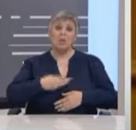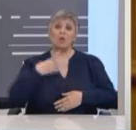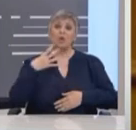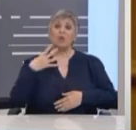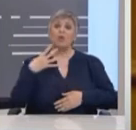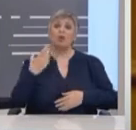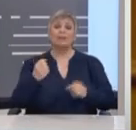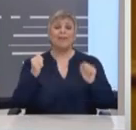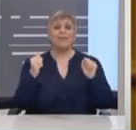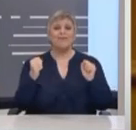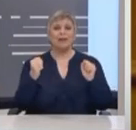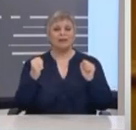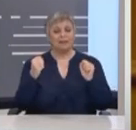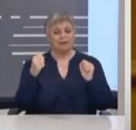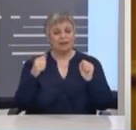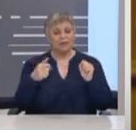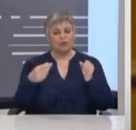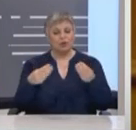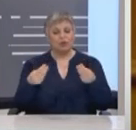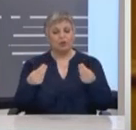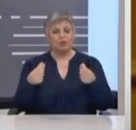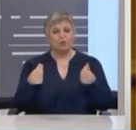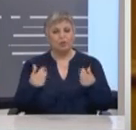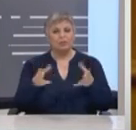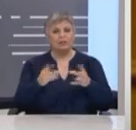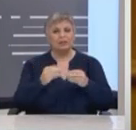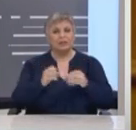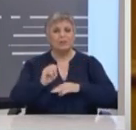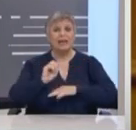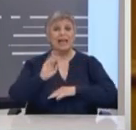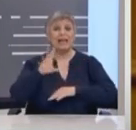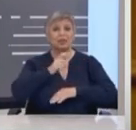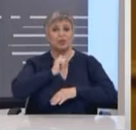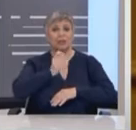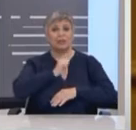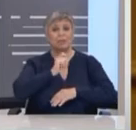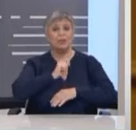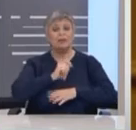στις βασικές κατευθυντήριες γραμμές της εξωτερικής μας πολιτικής σε ό,τι αφορά το Κυπριακό,